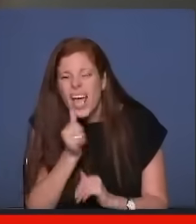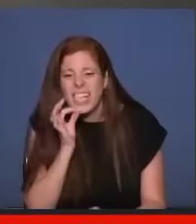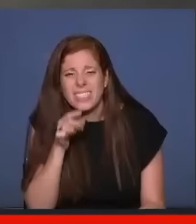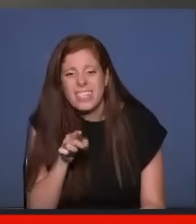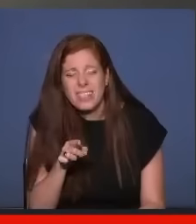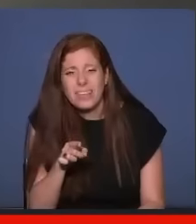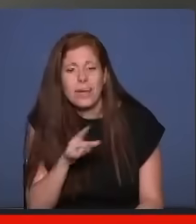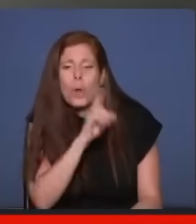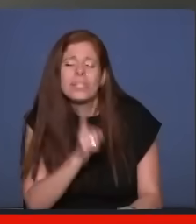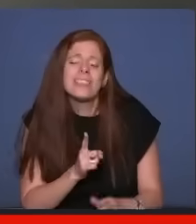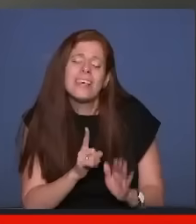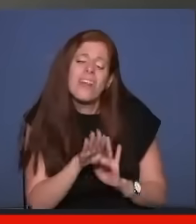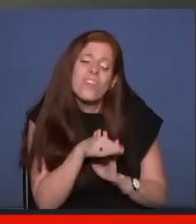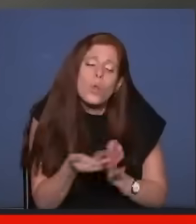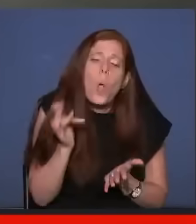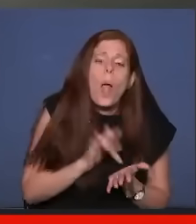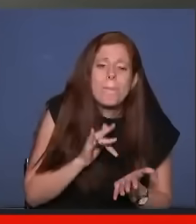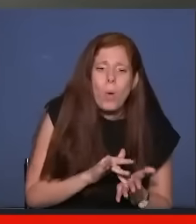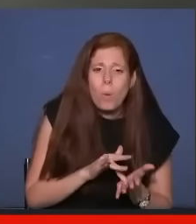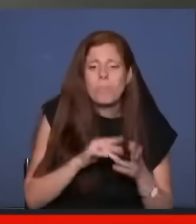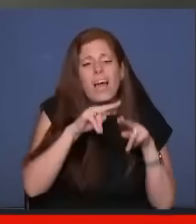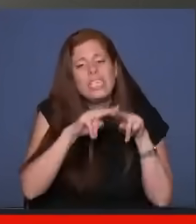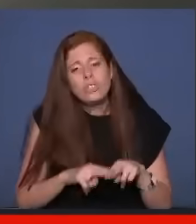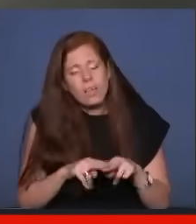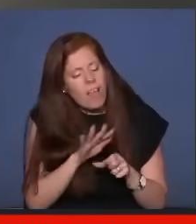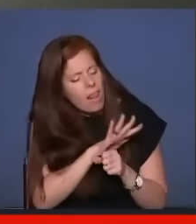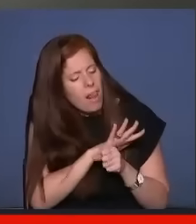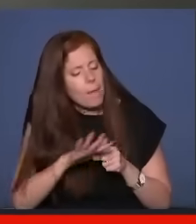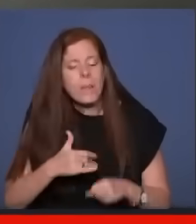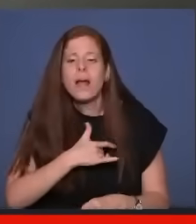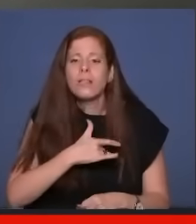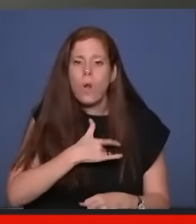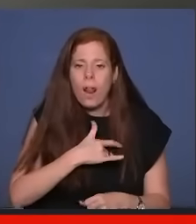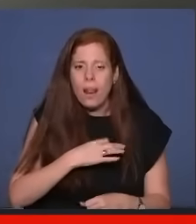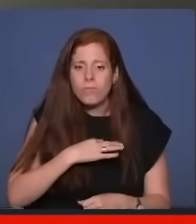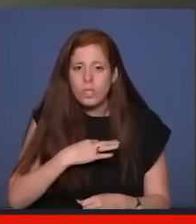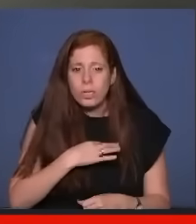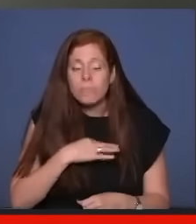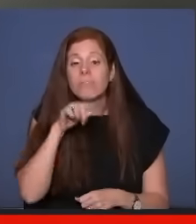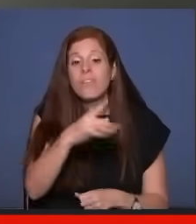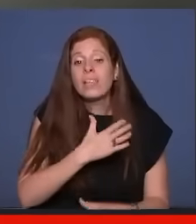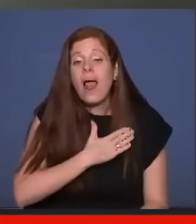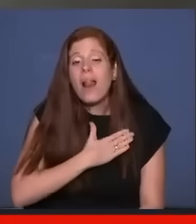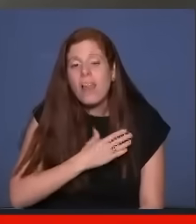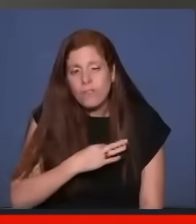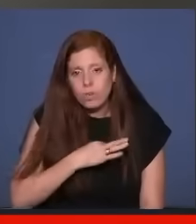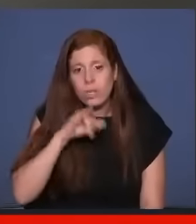עוד מקום. לכן נשארת למלא את כל ליבי, את הלב שלי,